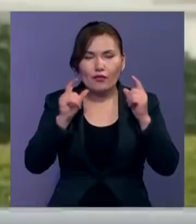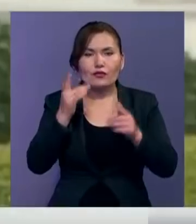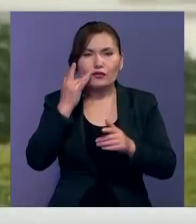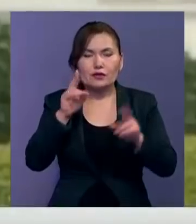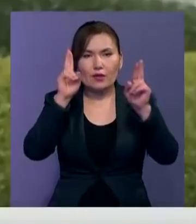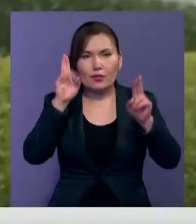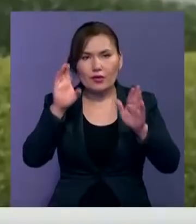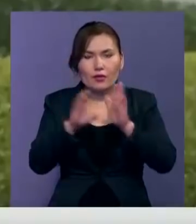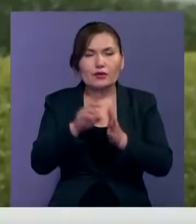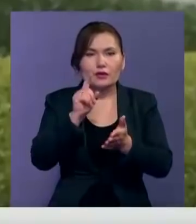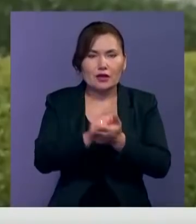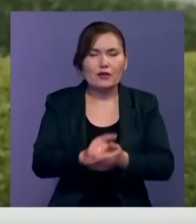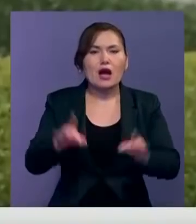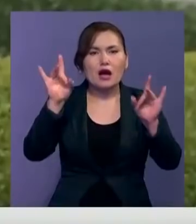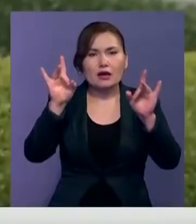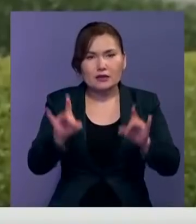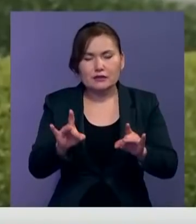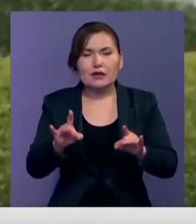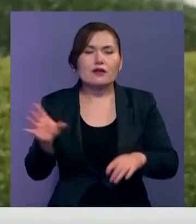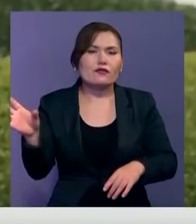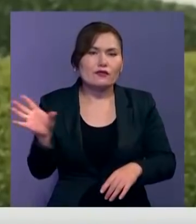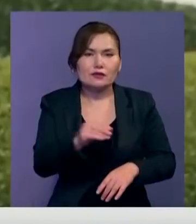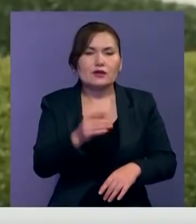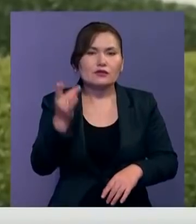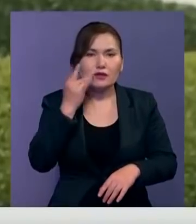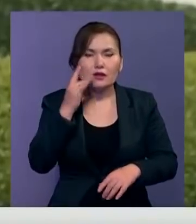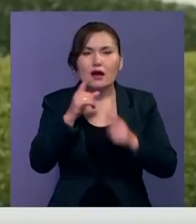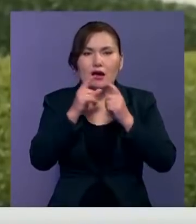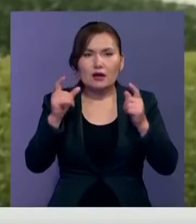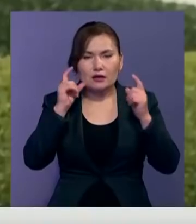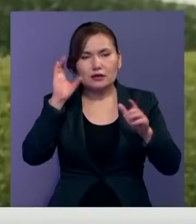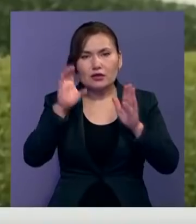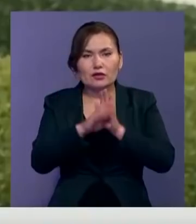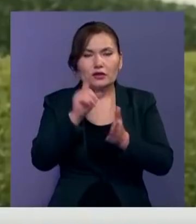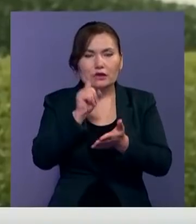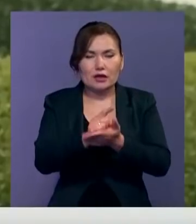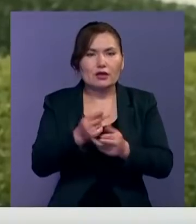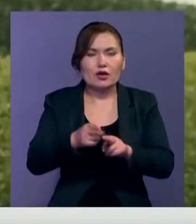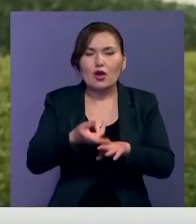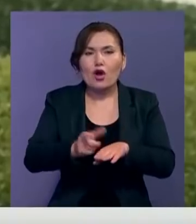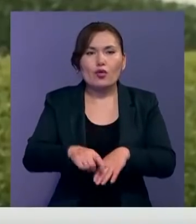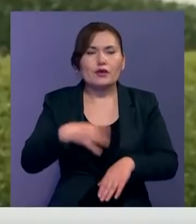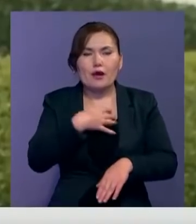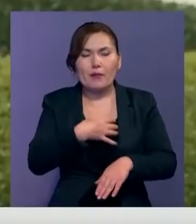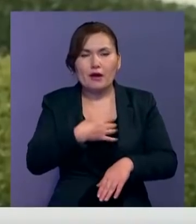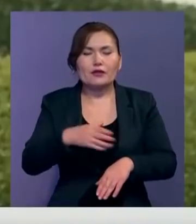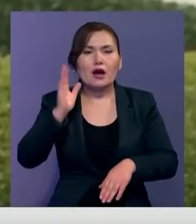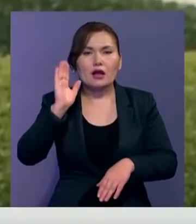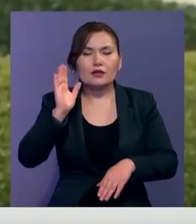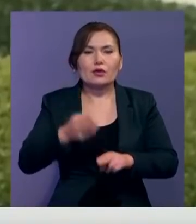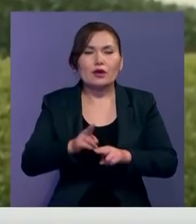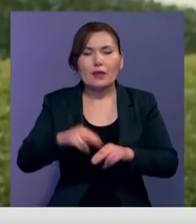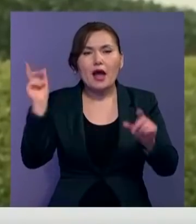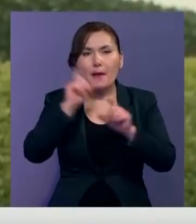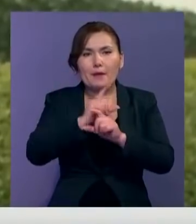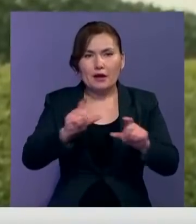болыңыз, мейлі қонаққа барыңыз. Онда міндетті түрде сақтық шараларын сақтаңыздар. Бұл өте маңызды. Алдағы уақытта